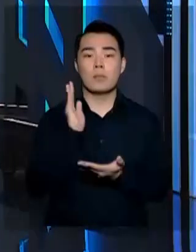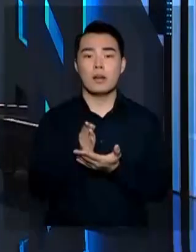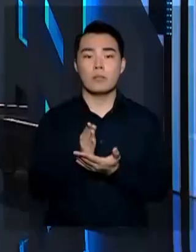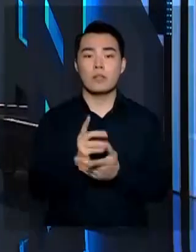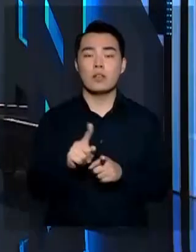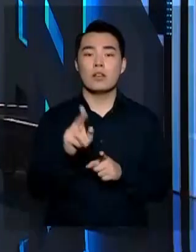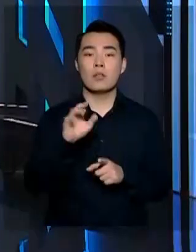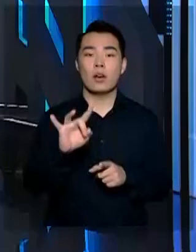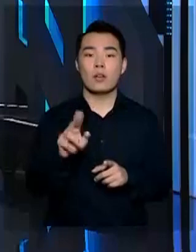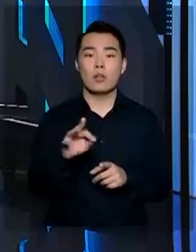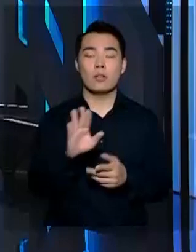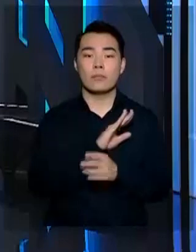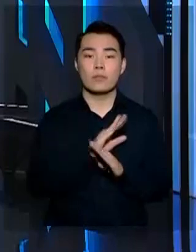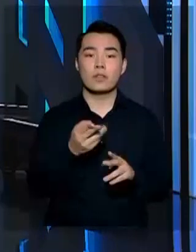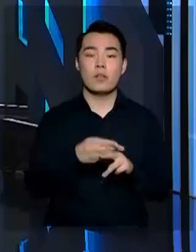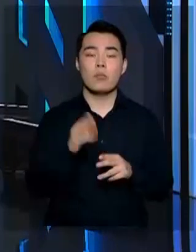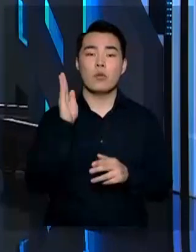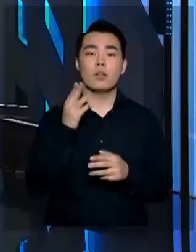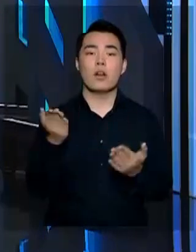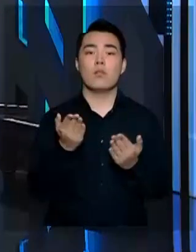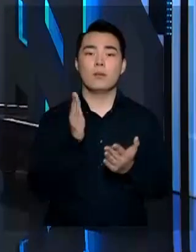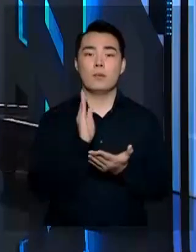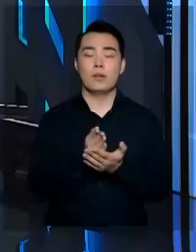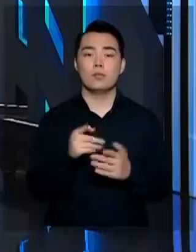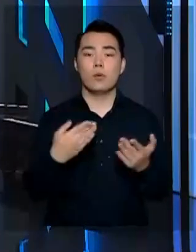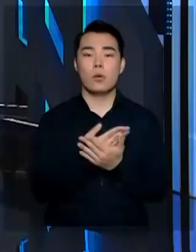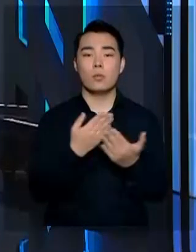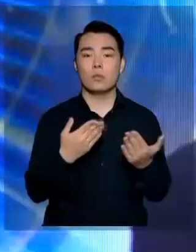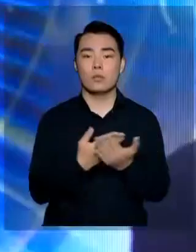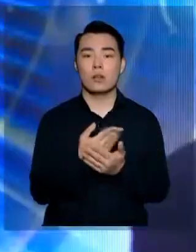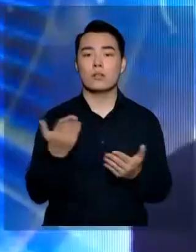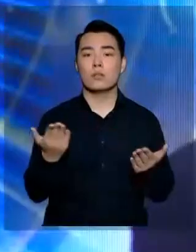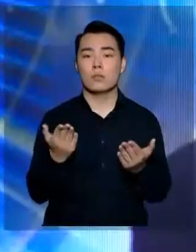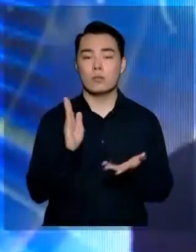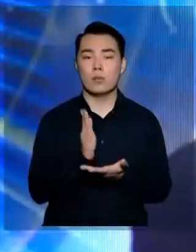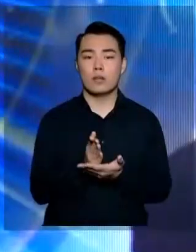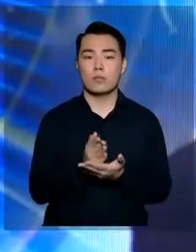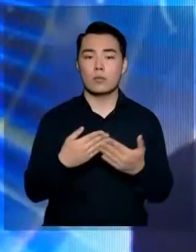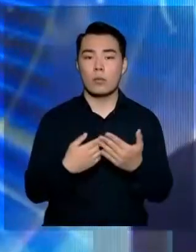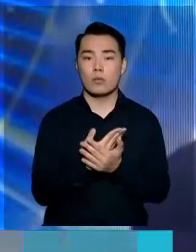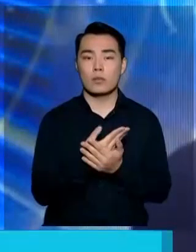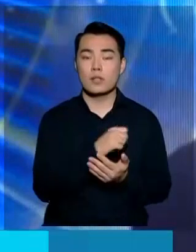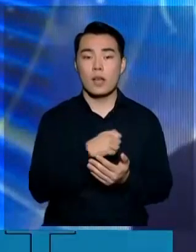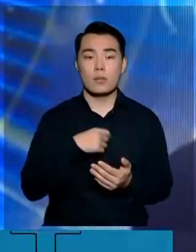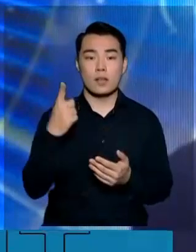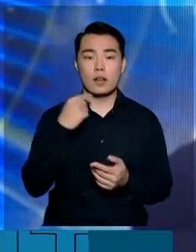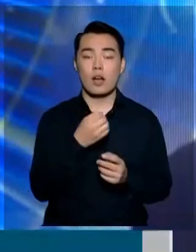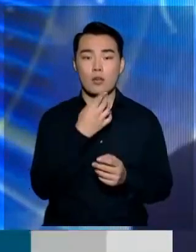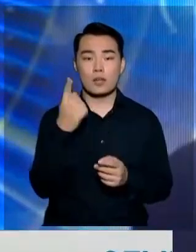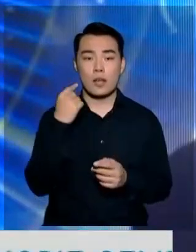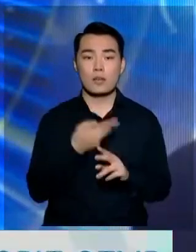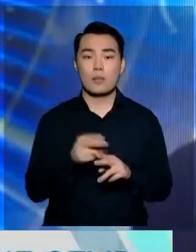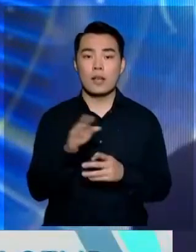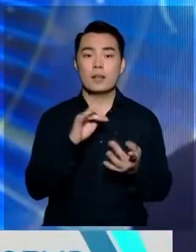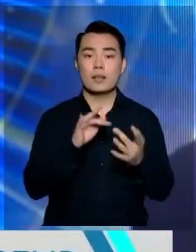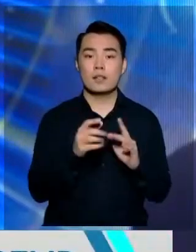QR-дан бөлек? QR өте тиімді болды расында. Енді қазір жаңашылдықтарымыз, сіз өздеріңіз жақсы білесіздер, мысалы